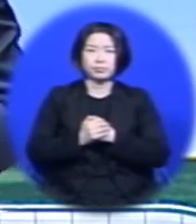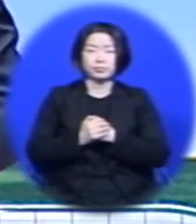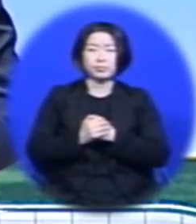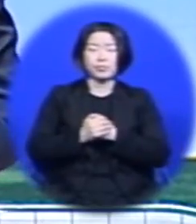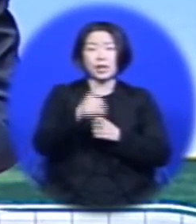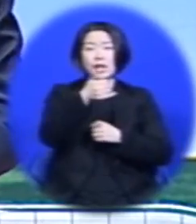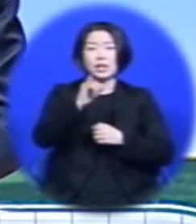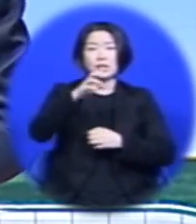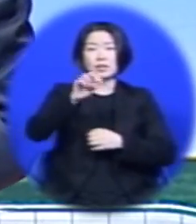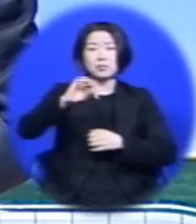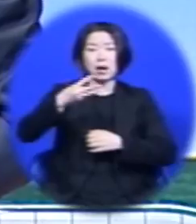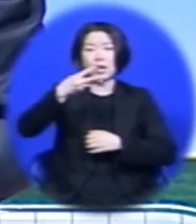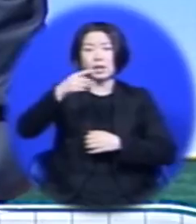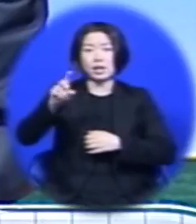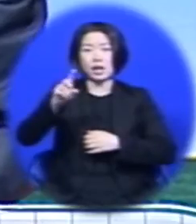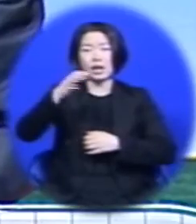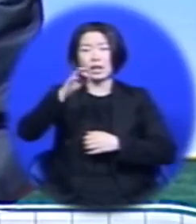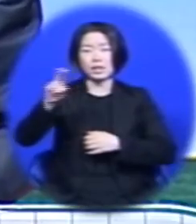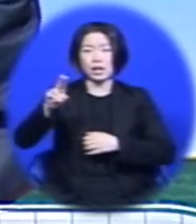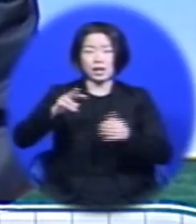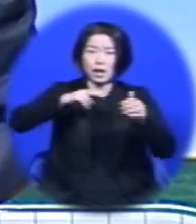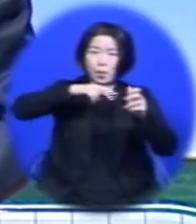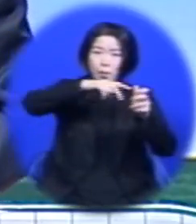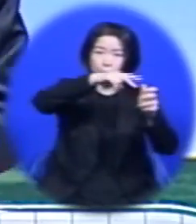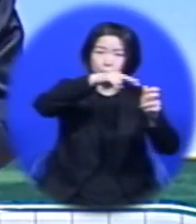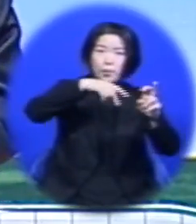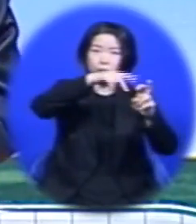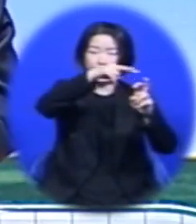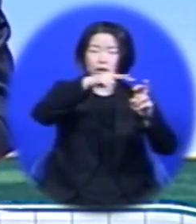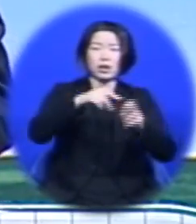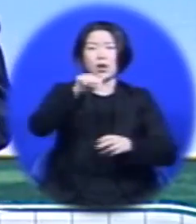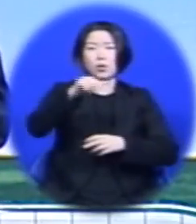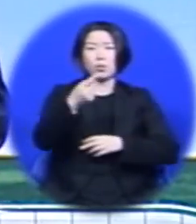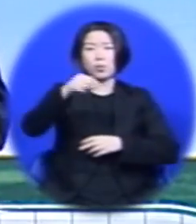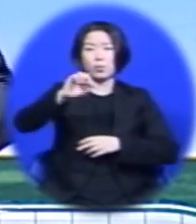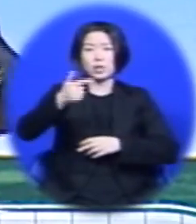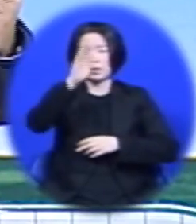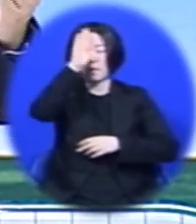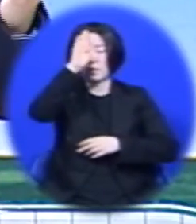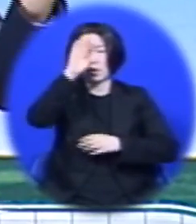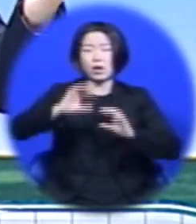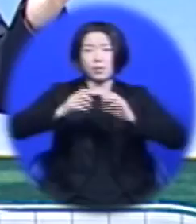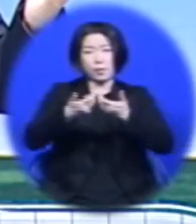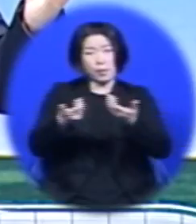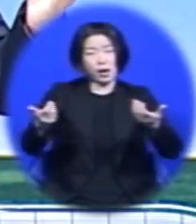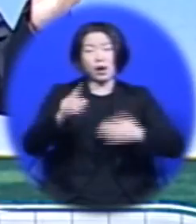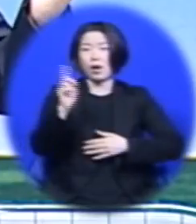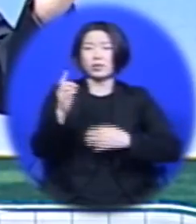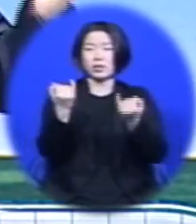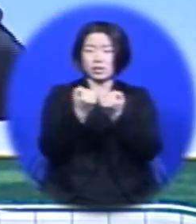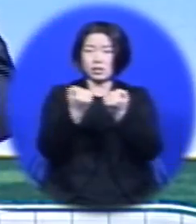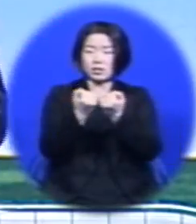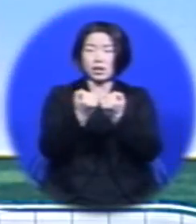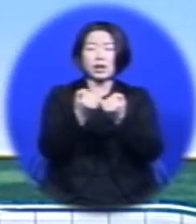히말라야 4 트래킹 하다가 고산 병으로 세상을 떠난 어떤 여자 아